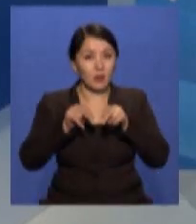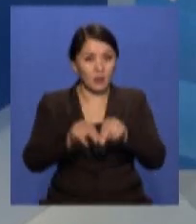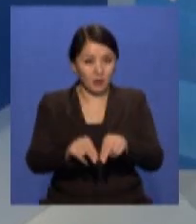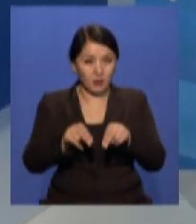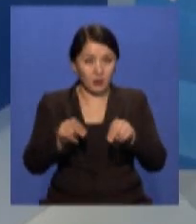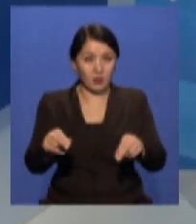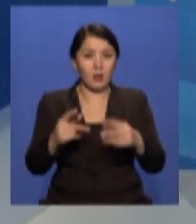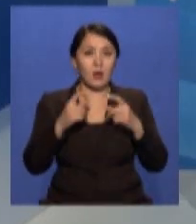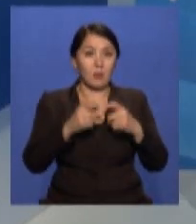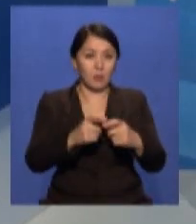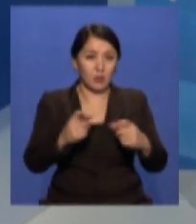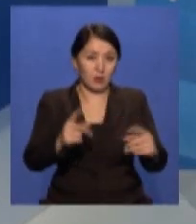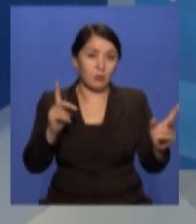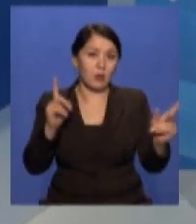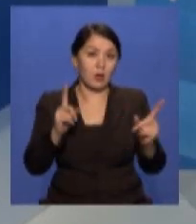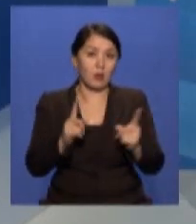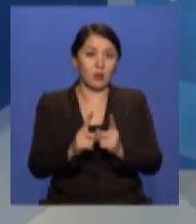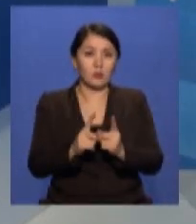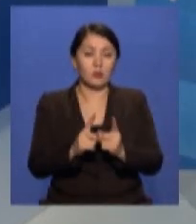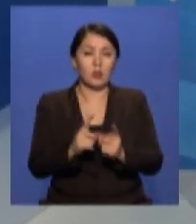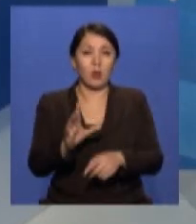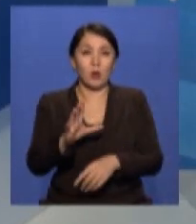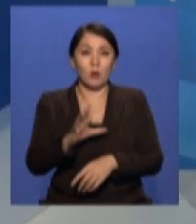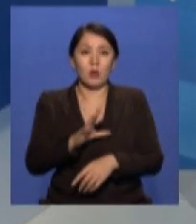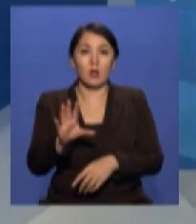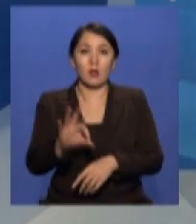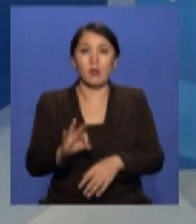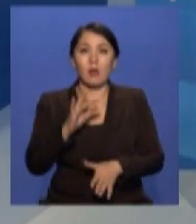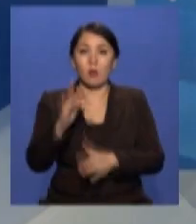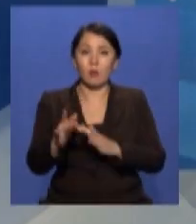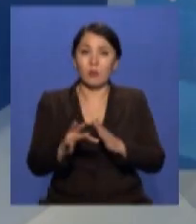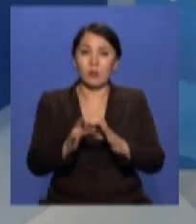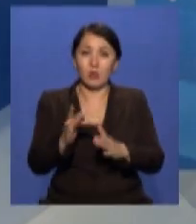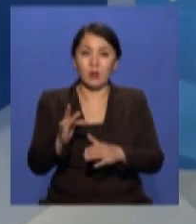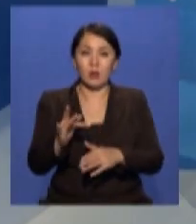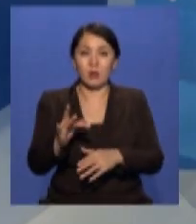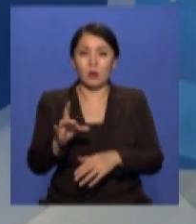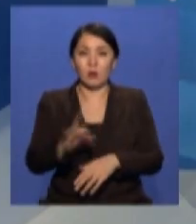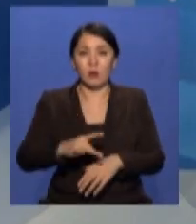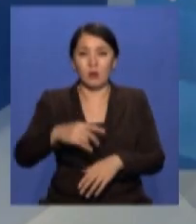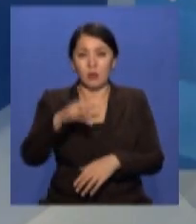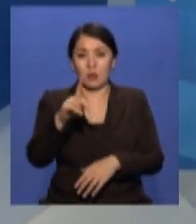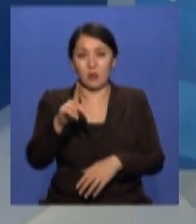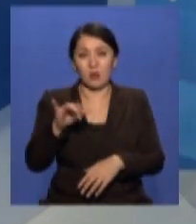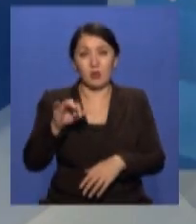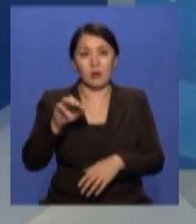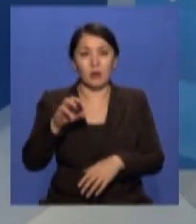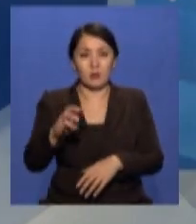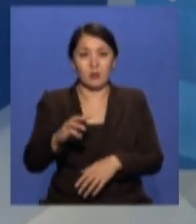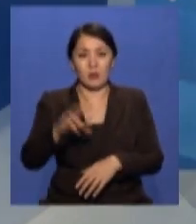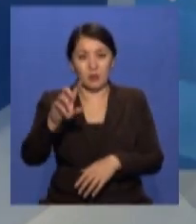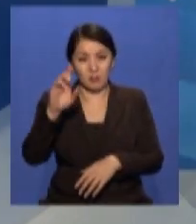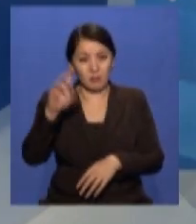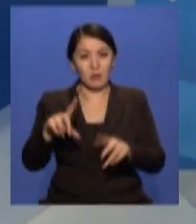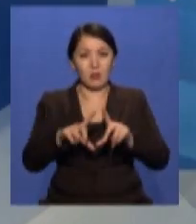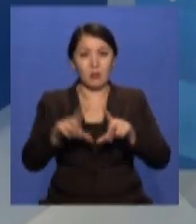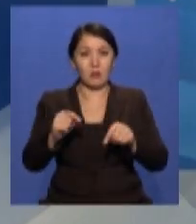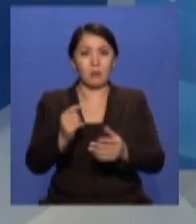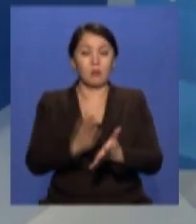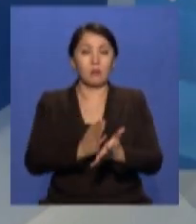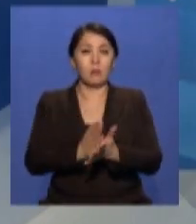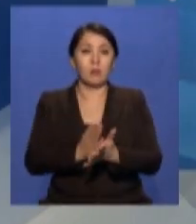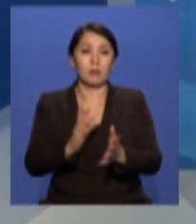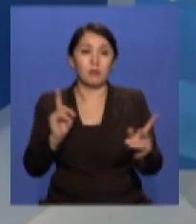Петропавлда азаматтарды қабылдаудың бірыңғай күні өтті. Оның аясында облыс тұрғындары өңір басшысына, орынбасарлары мен